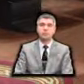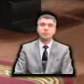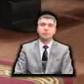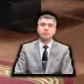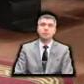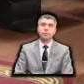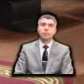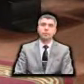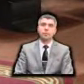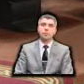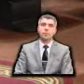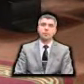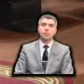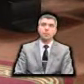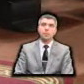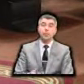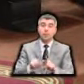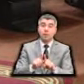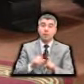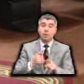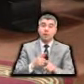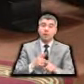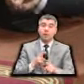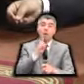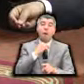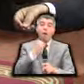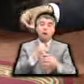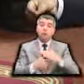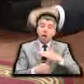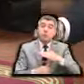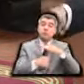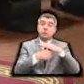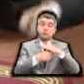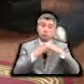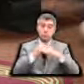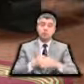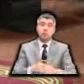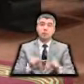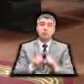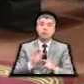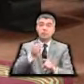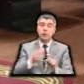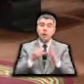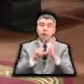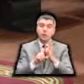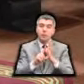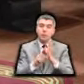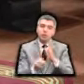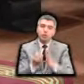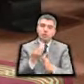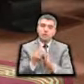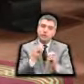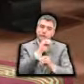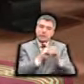أونيفو على مستوى الأمانة العامة للحكومة، كاين القانون الجديد ديال الأراضي الجموع،